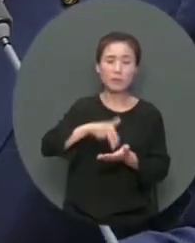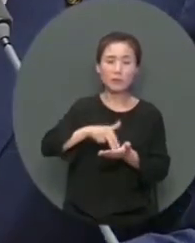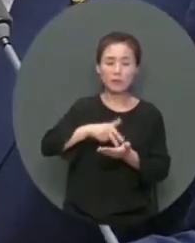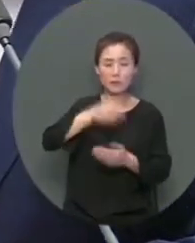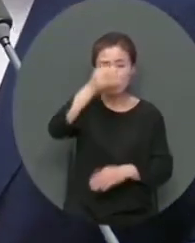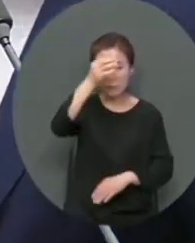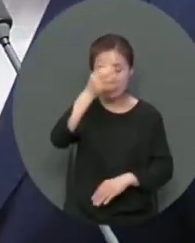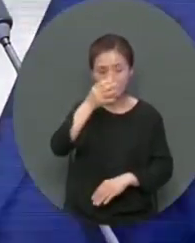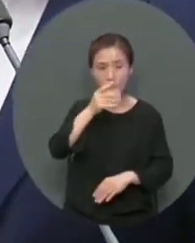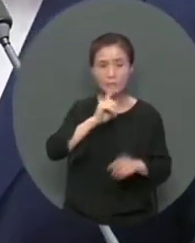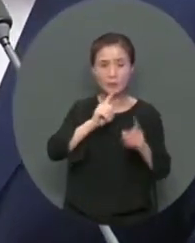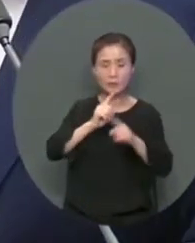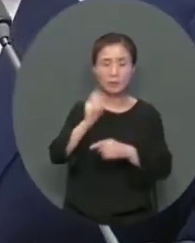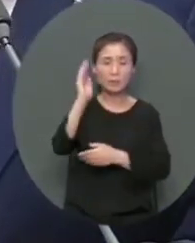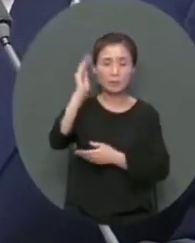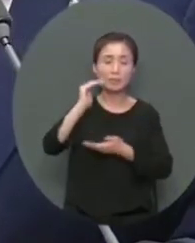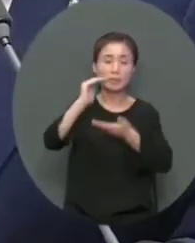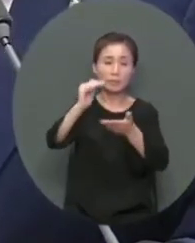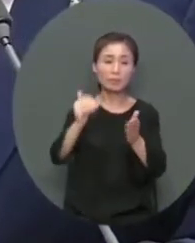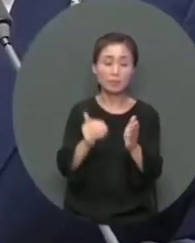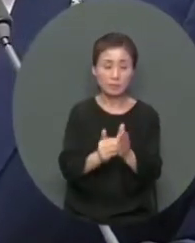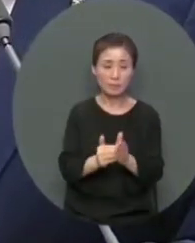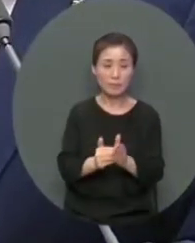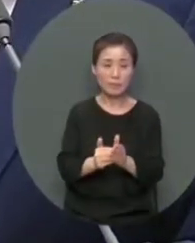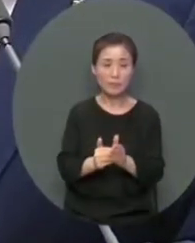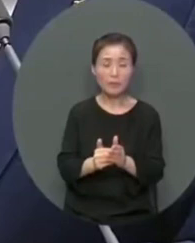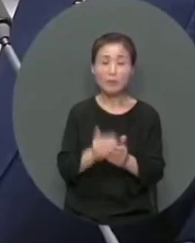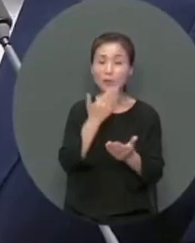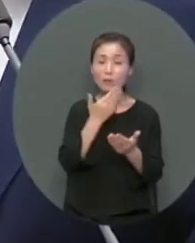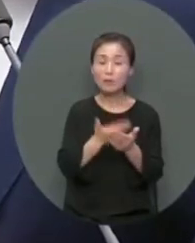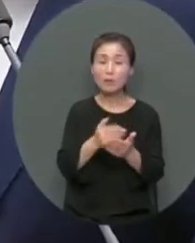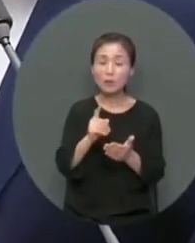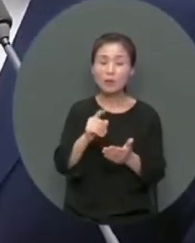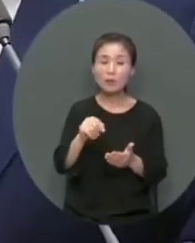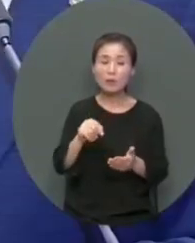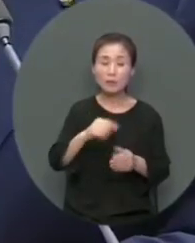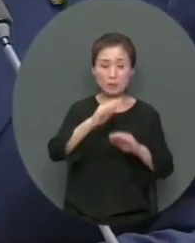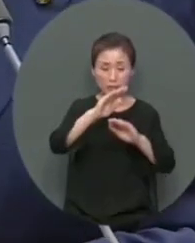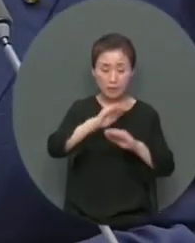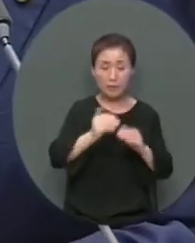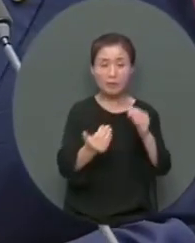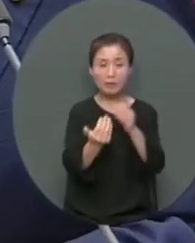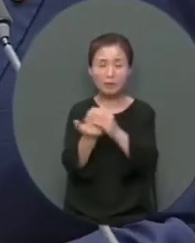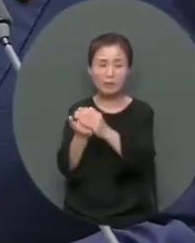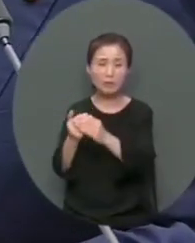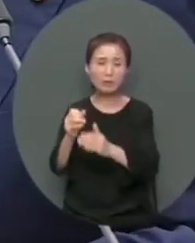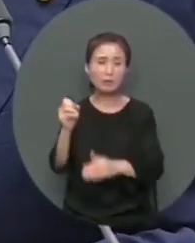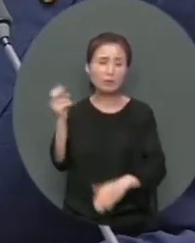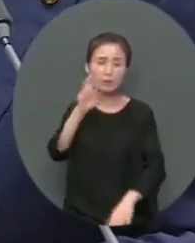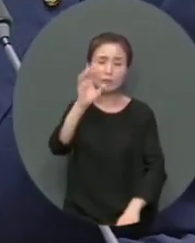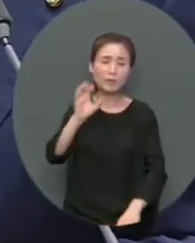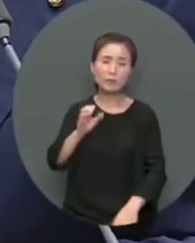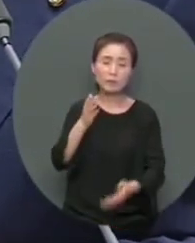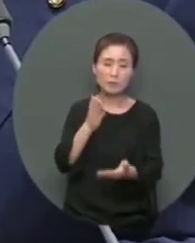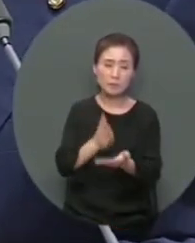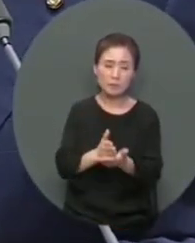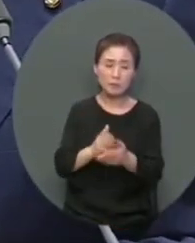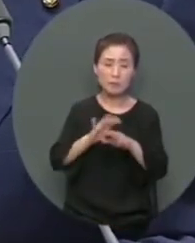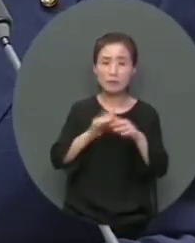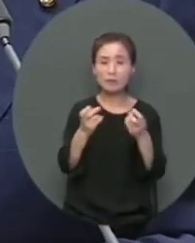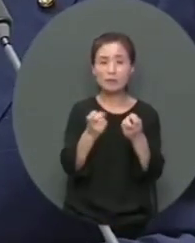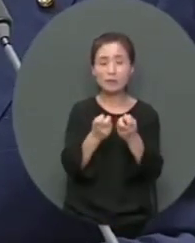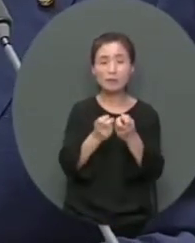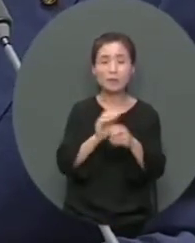말씀을 전달을 했다고 생각하고요. 더 중요한 것은 이러한 것들을 최대한 재발하지 않도록 하는 대책을